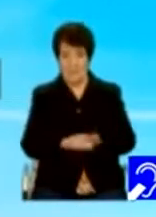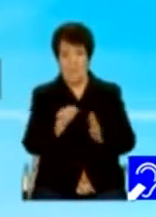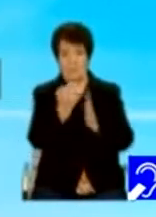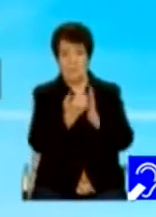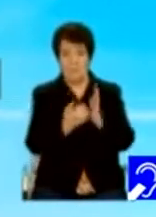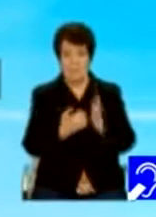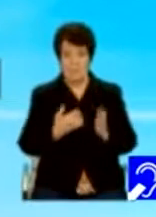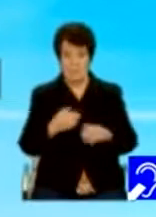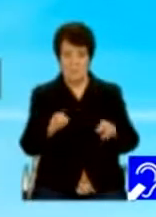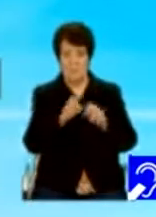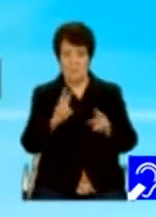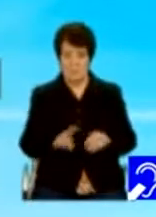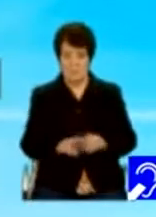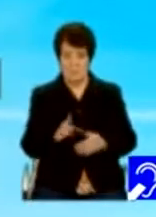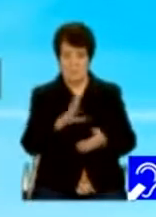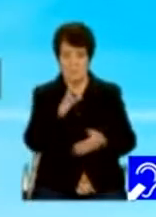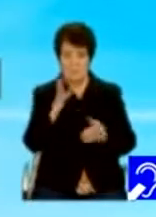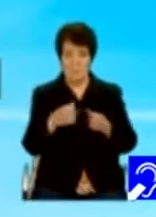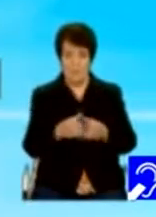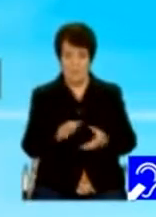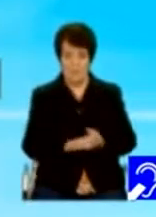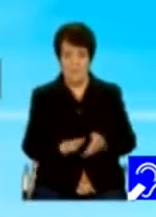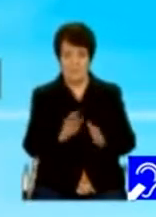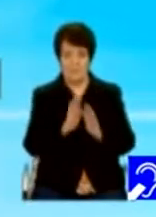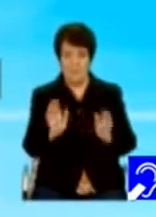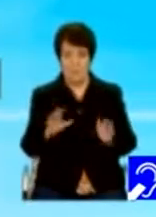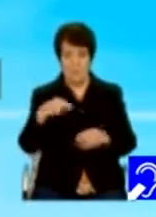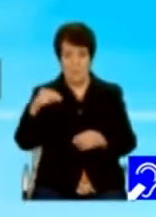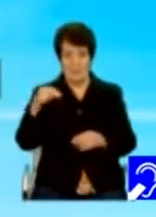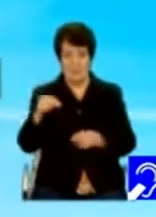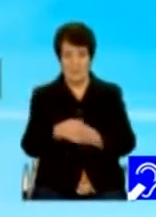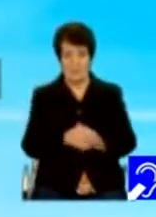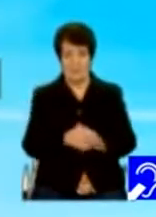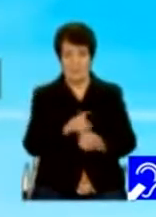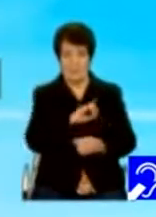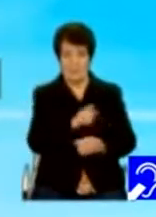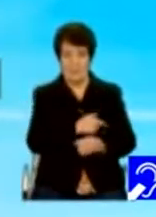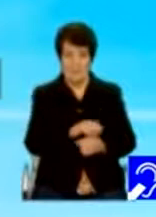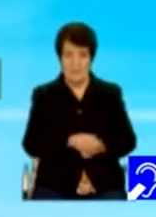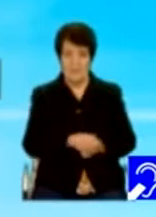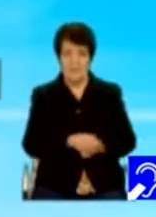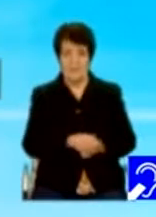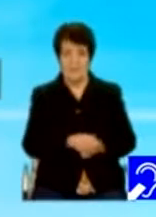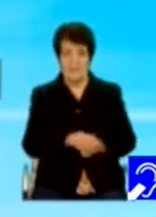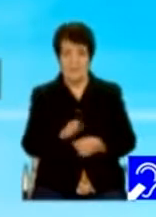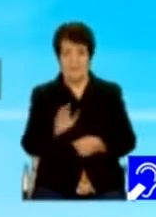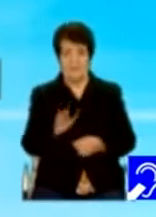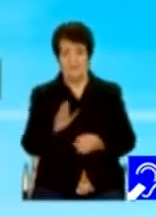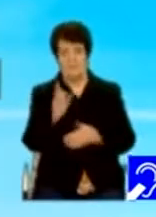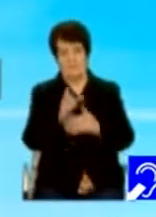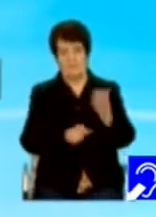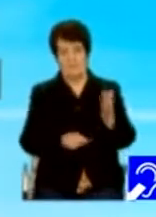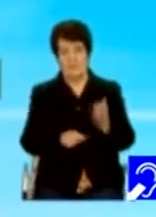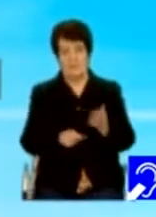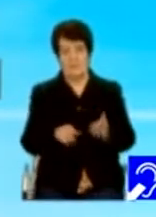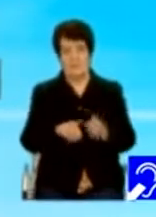programele noastre profesioniste. Deoarece avem un partid, deoarece avem un președinte puternic și suntem numărul 1 în buletinul de vot. Votați